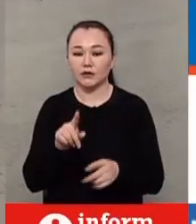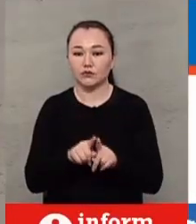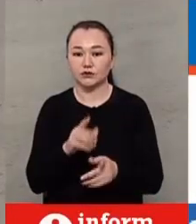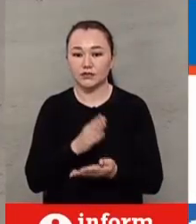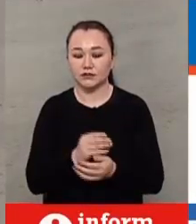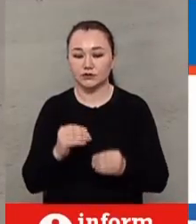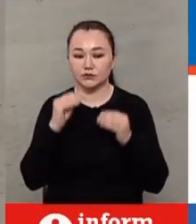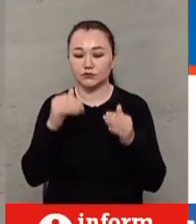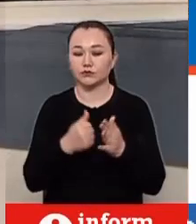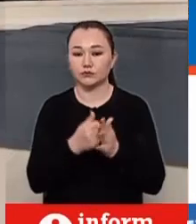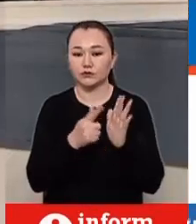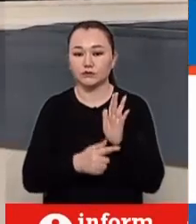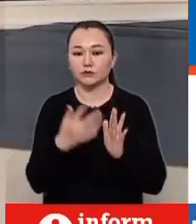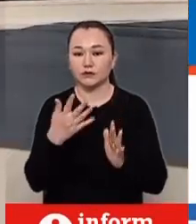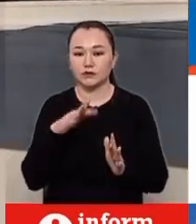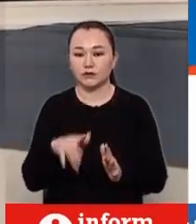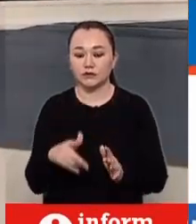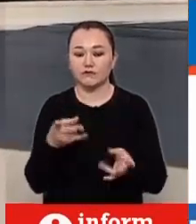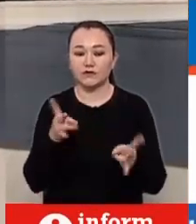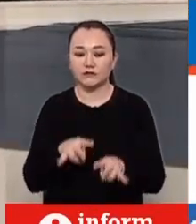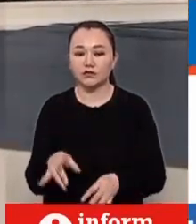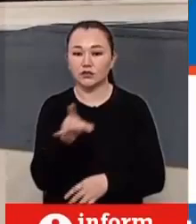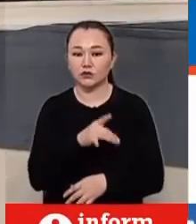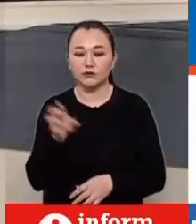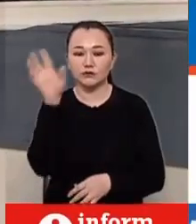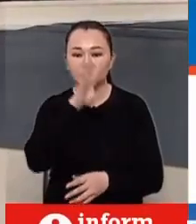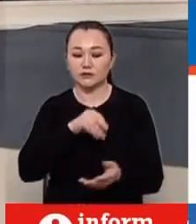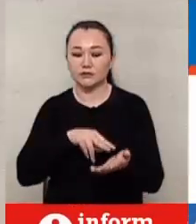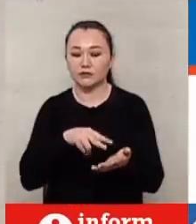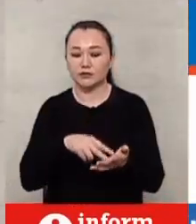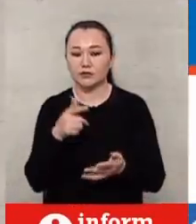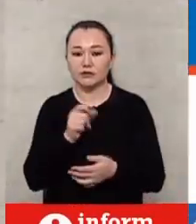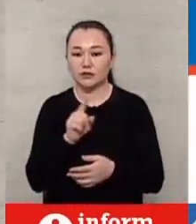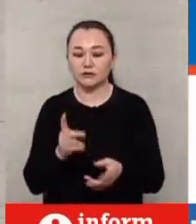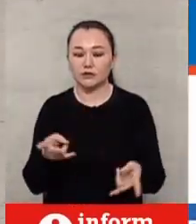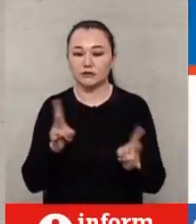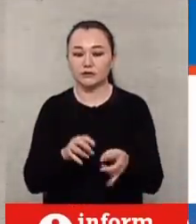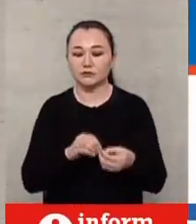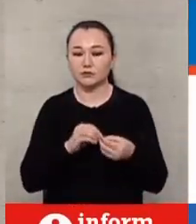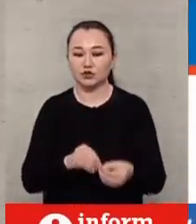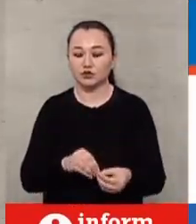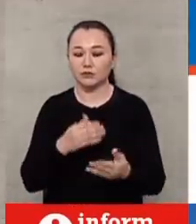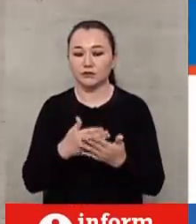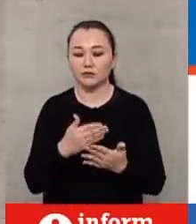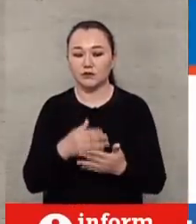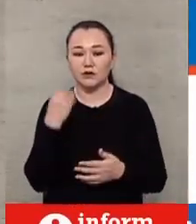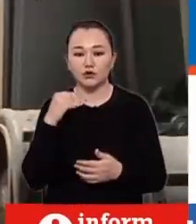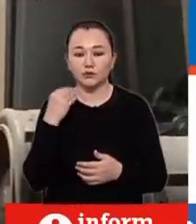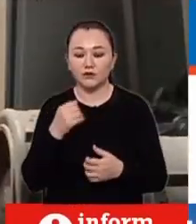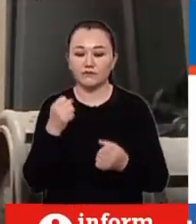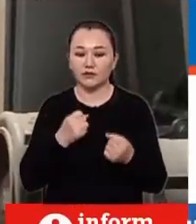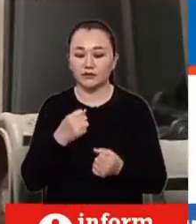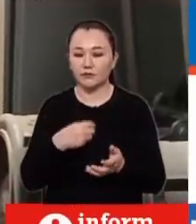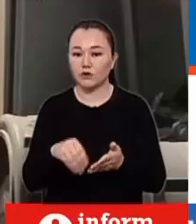рост до 75 тенге в остальных регионах страны цены на сжиженный газ остались прежними к примеру в октабе